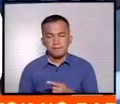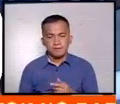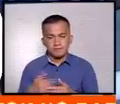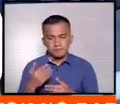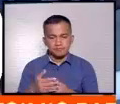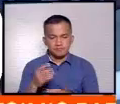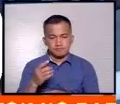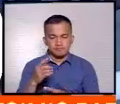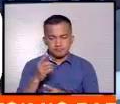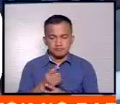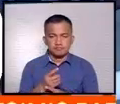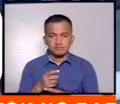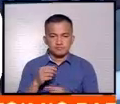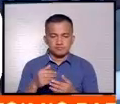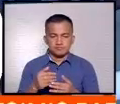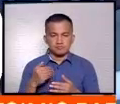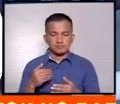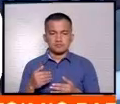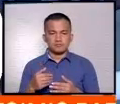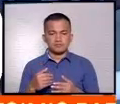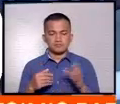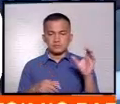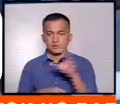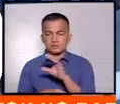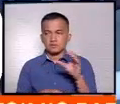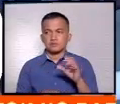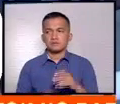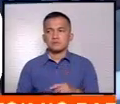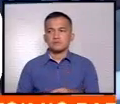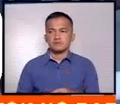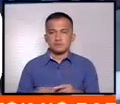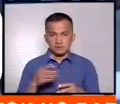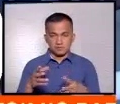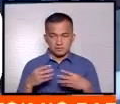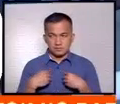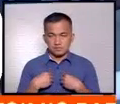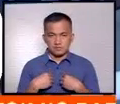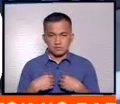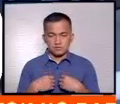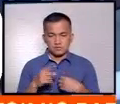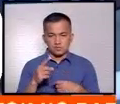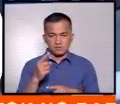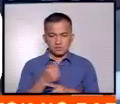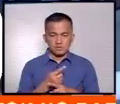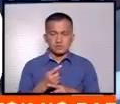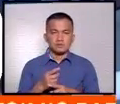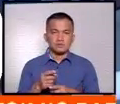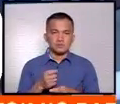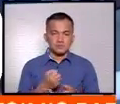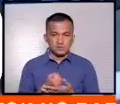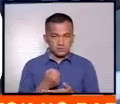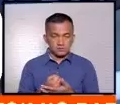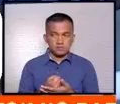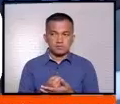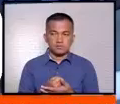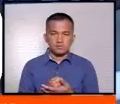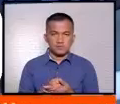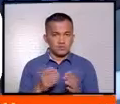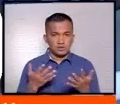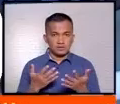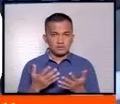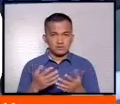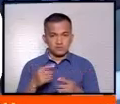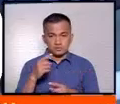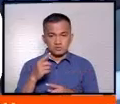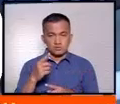pagdating ng December, bago mag-Christmas, makakatanggap ka ng isang buwang halaga ng sweldo mo. Wala ka natanggap